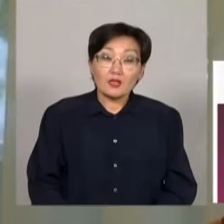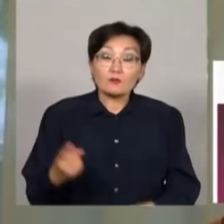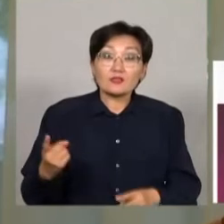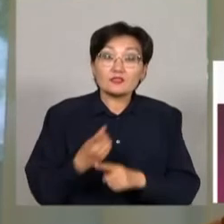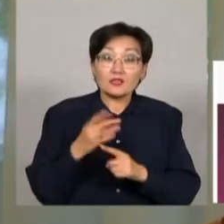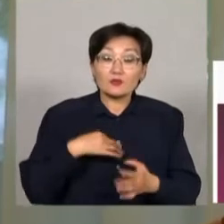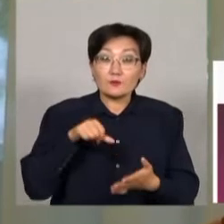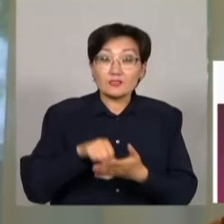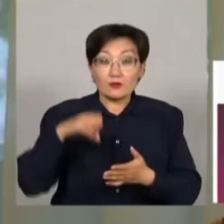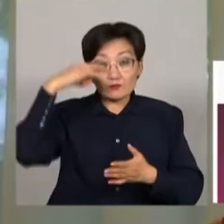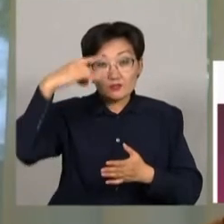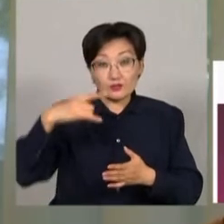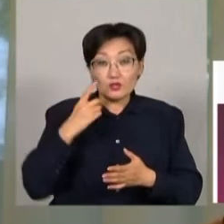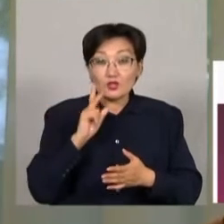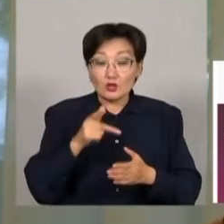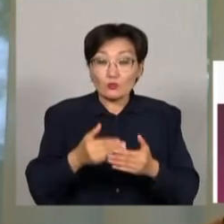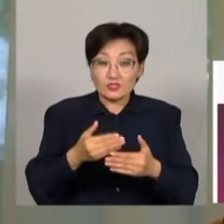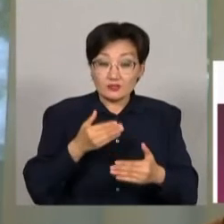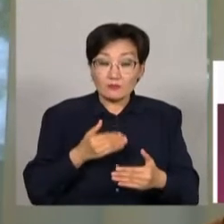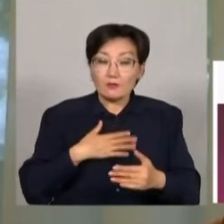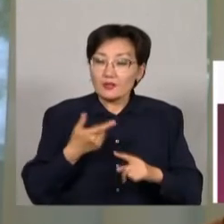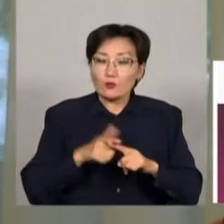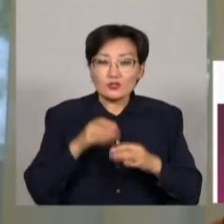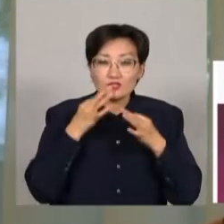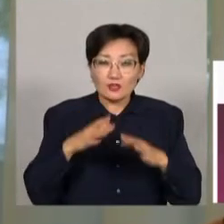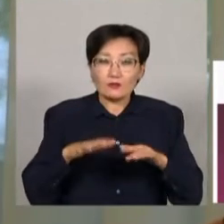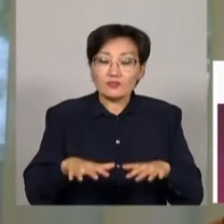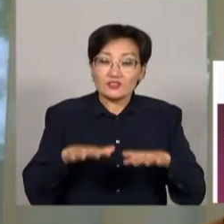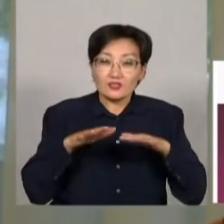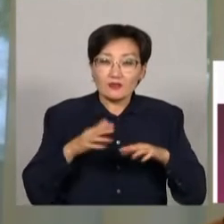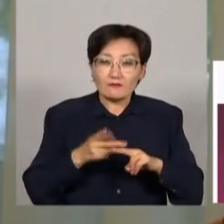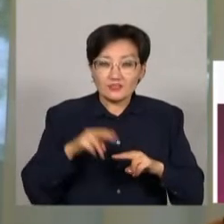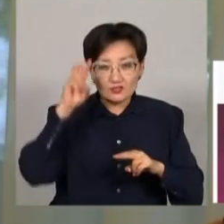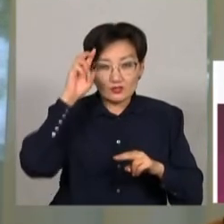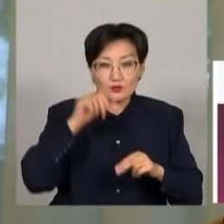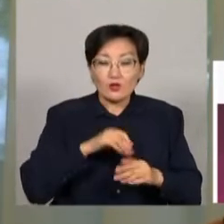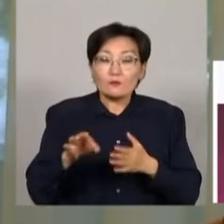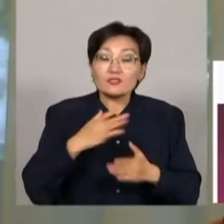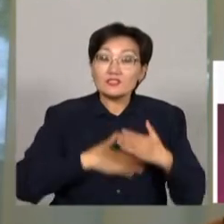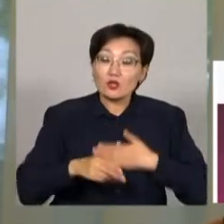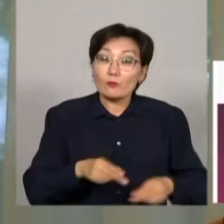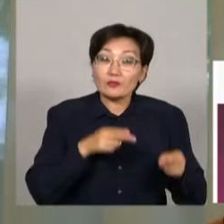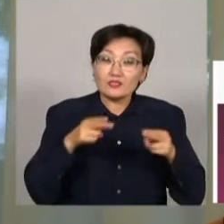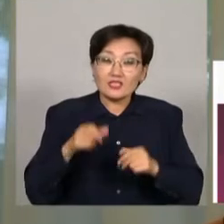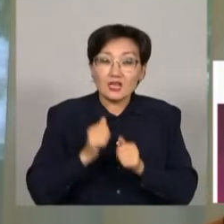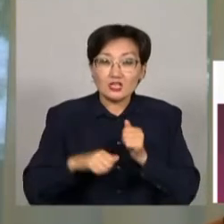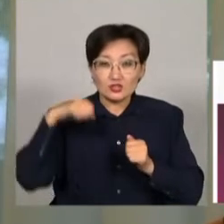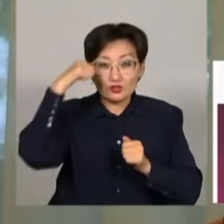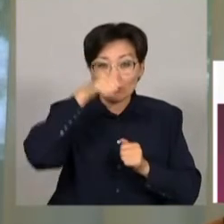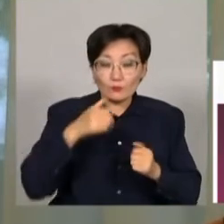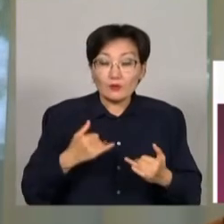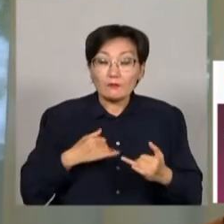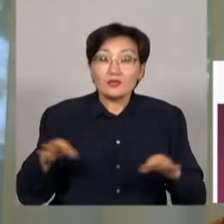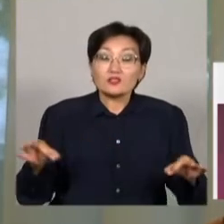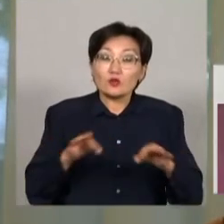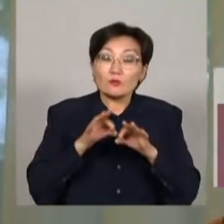Впервые я выступал в Казахстане 3 года назад. Мне очень понравилась аудитория в этой стране. Я с радостью приезжаю каждый год. Сегодня мы